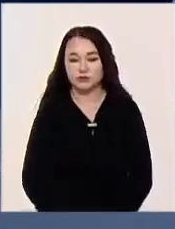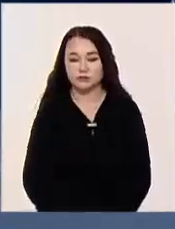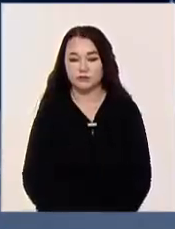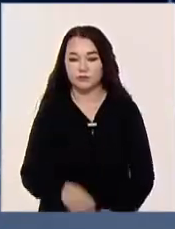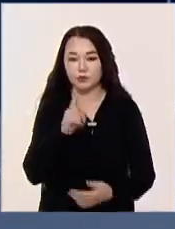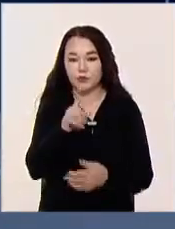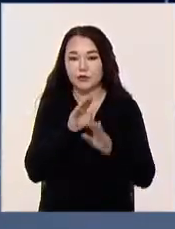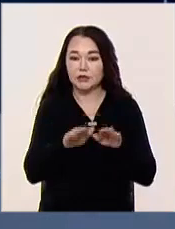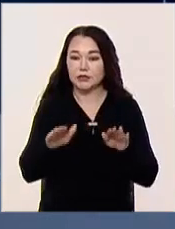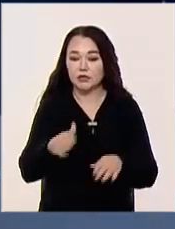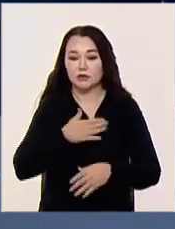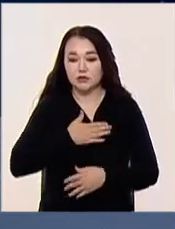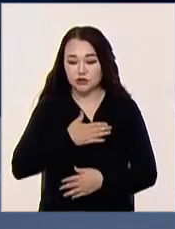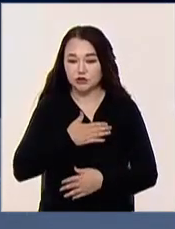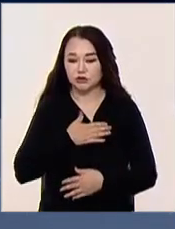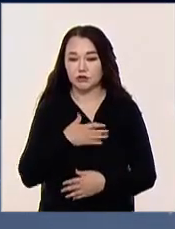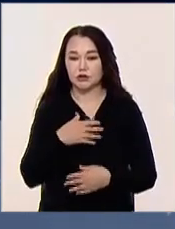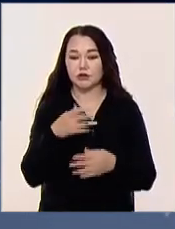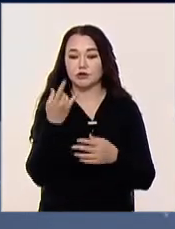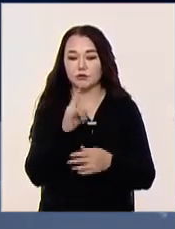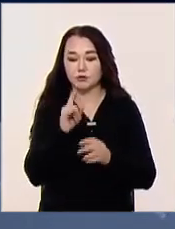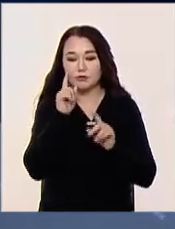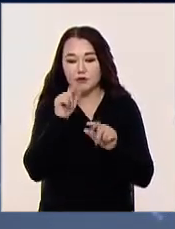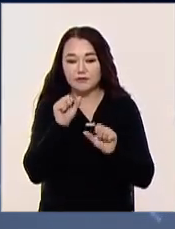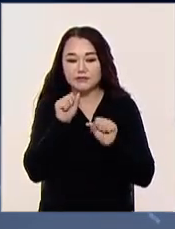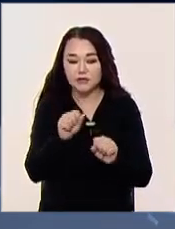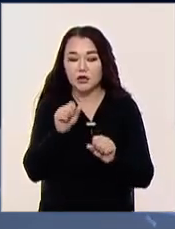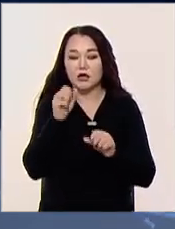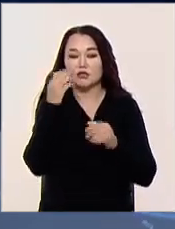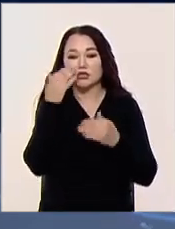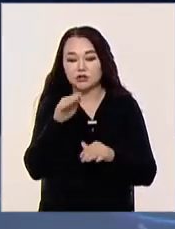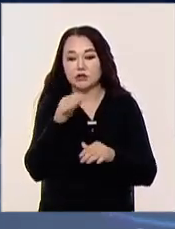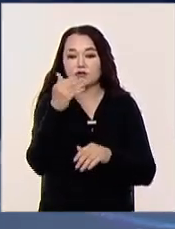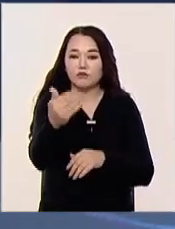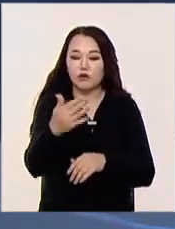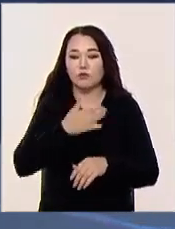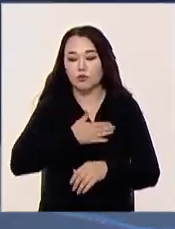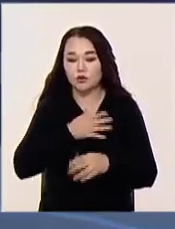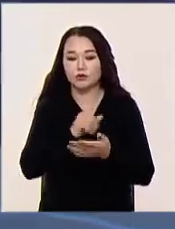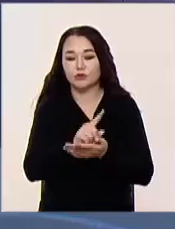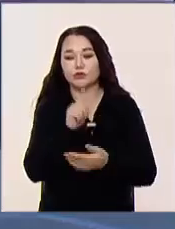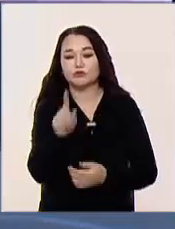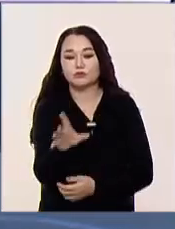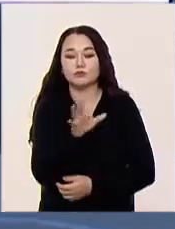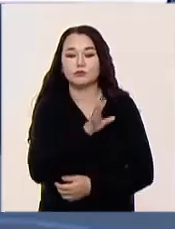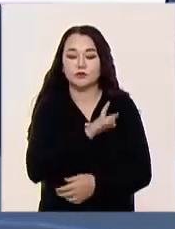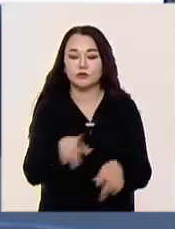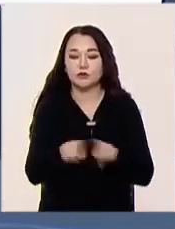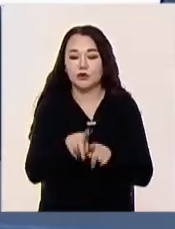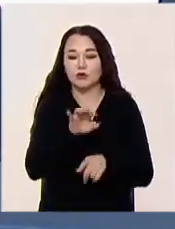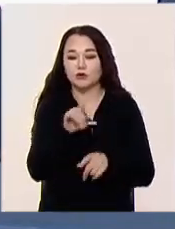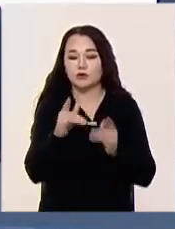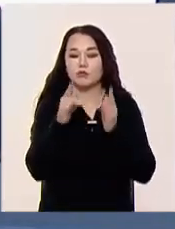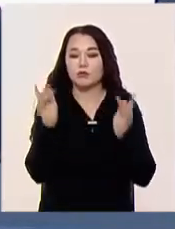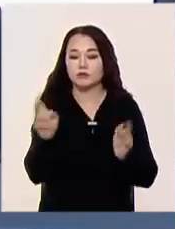Бірақ балалар біздікі ғой, және бала құқығын қорғауда өзгенікі, өзімдікі деген әңгіме болмауы керек секілді. Құндыздың көпір